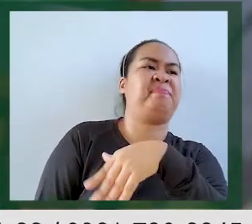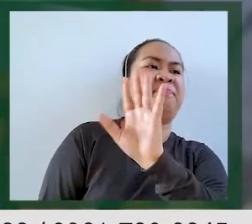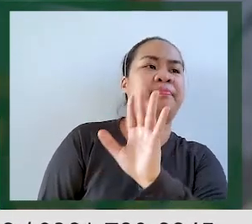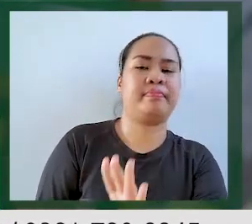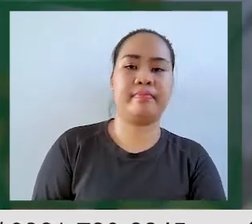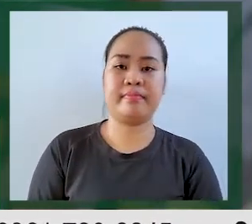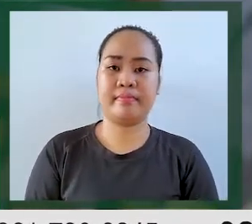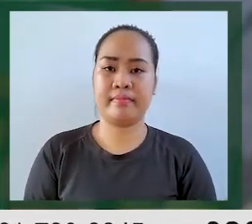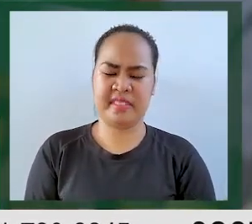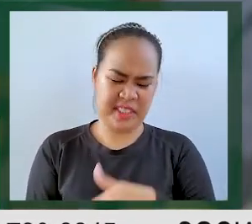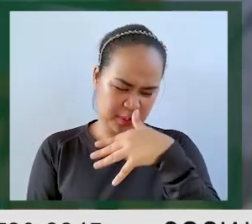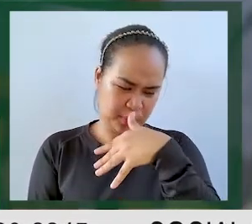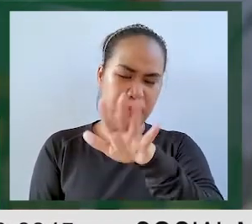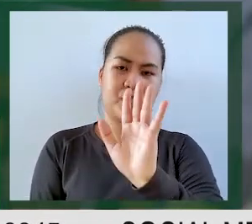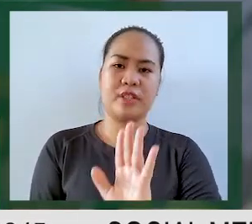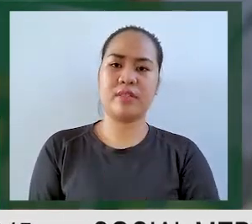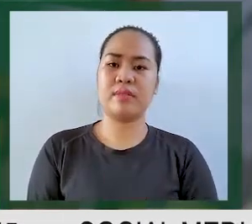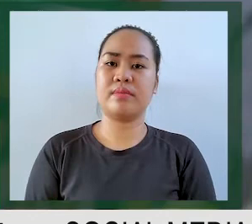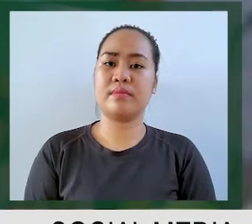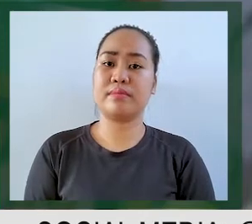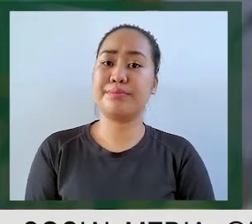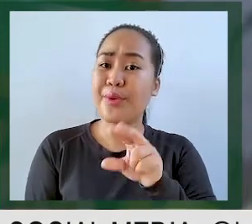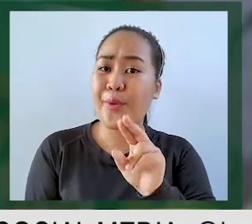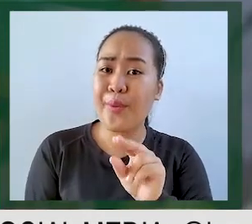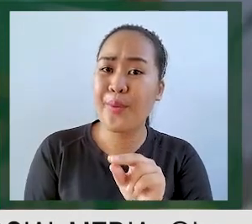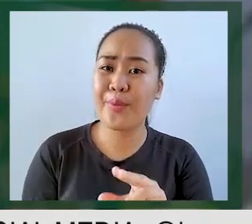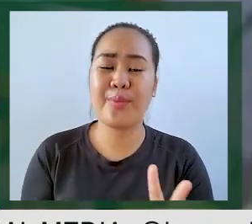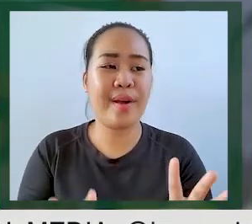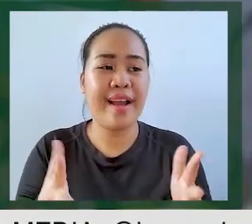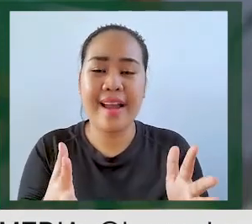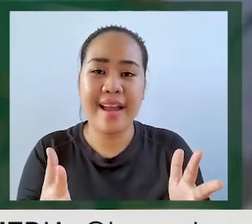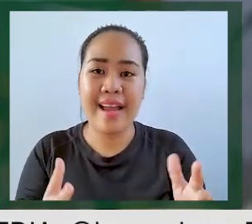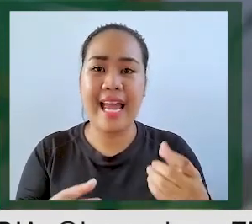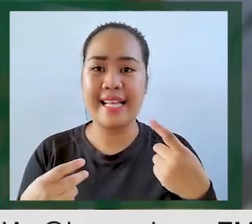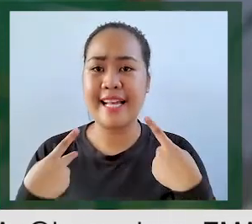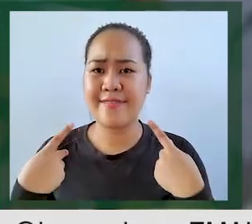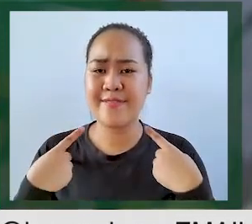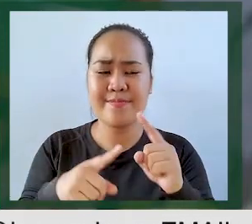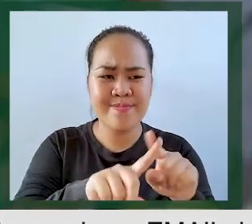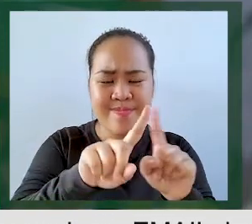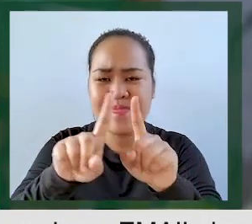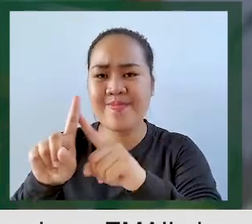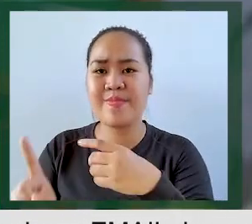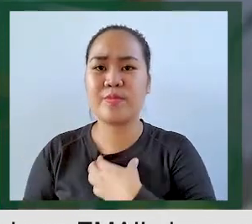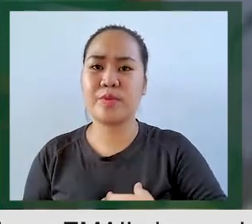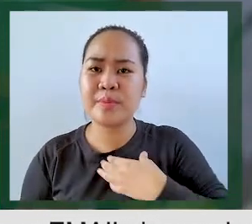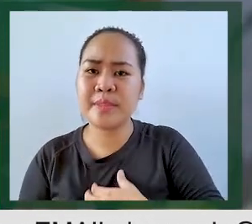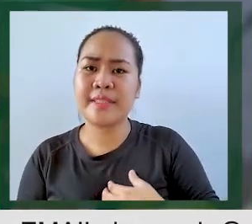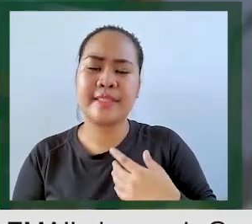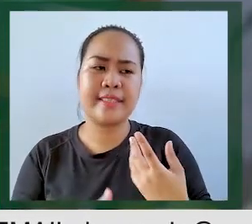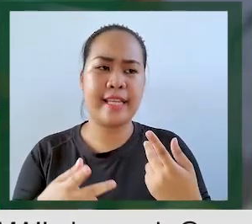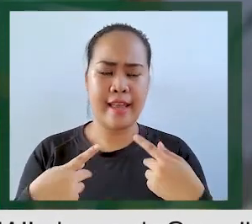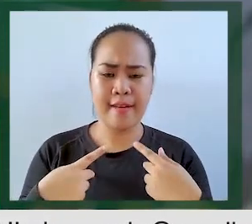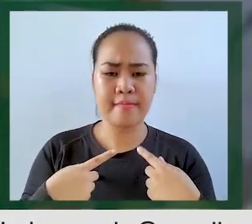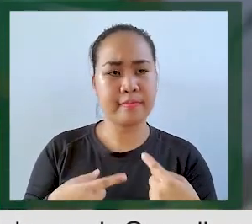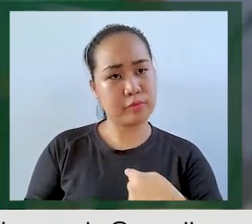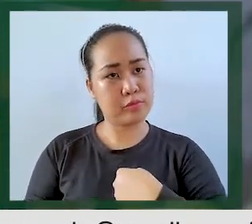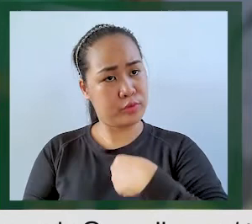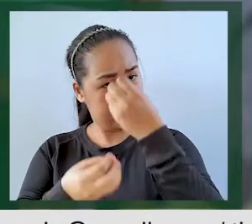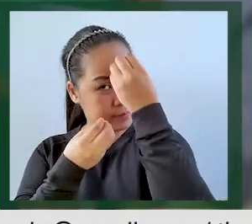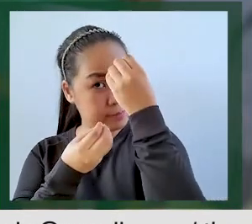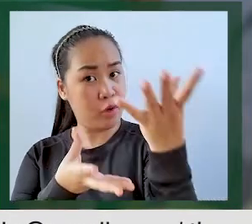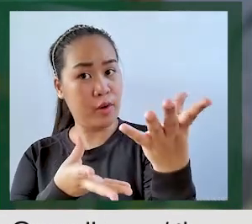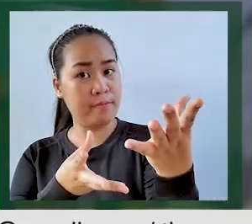namin, coordinate kami sa employer nila or dun sa tenant nila mismo, no. Intindihin din ho natin, ang barangay